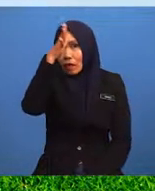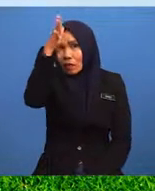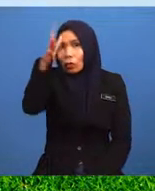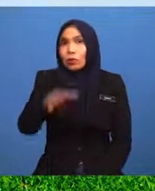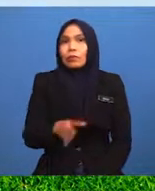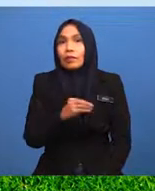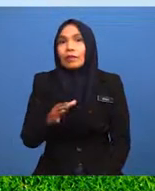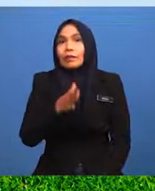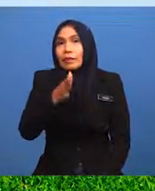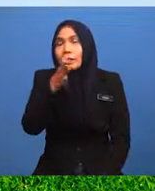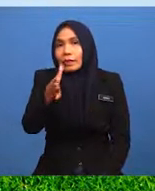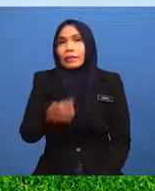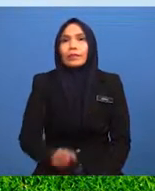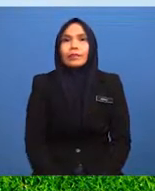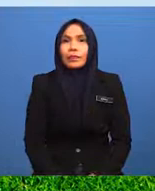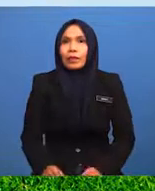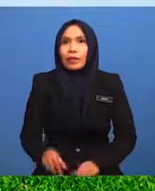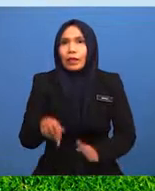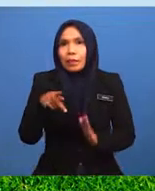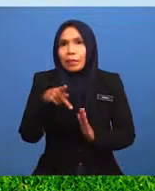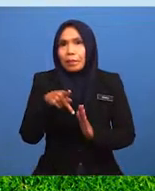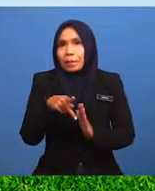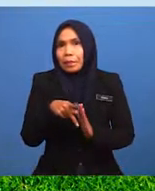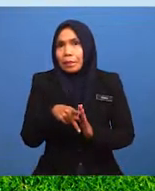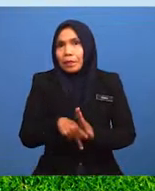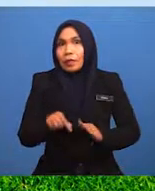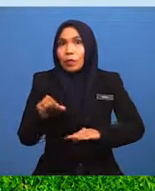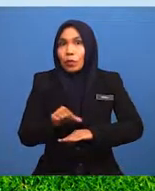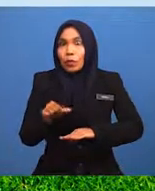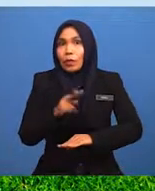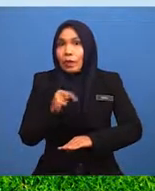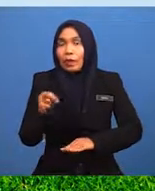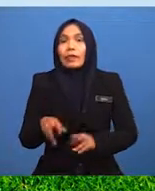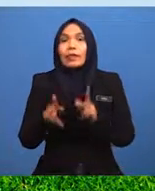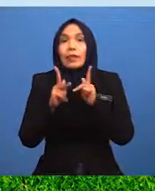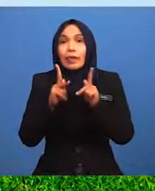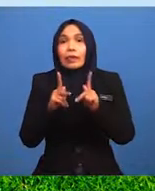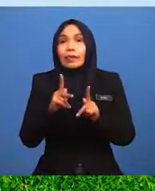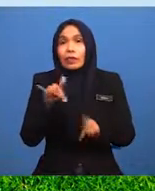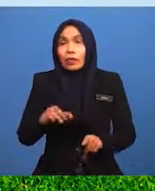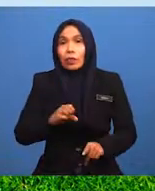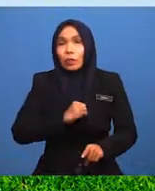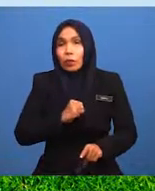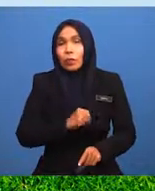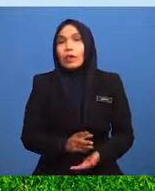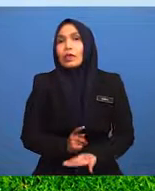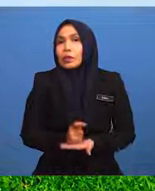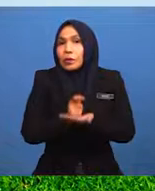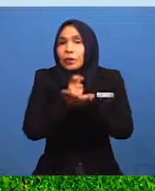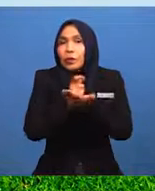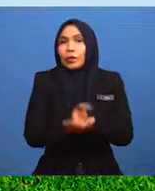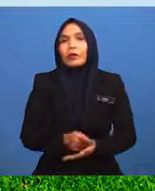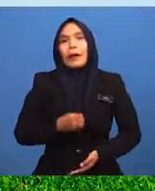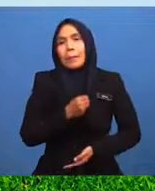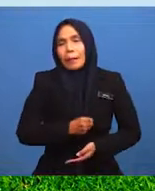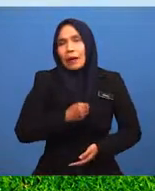perkataan bersopan seperti tolong, maafkan, terima kasih,